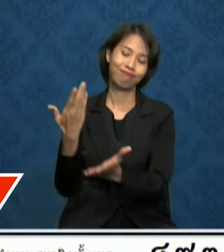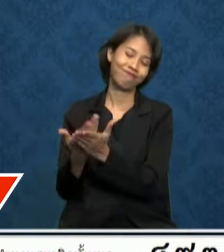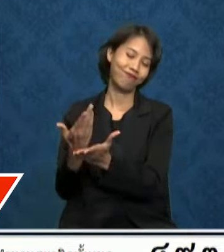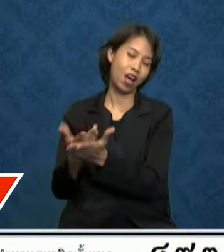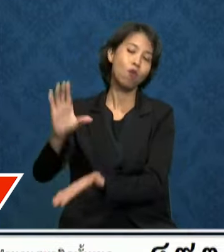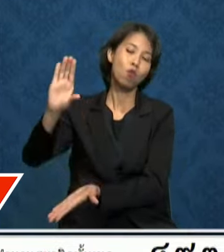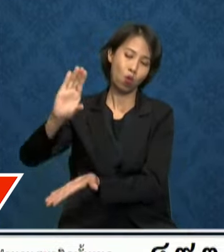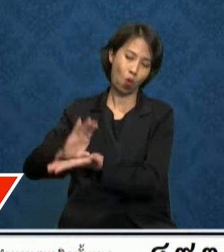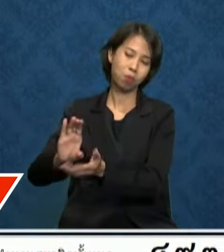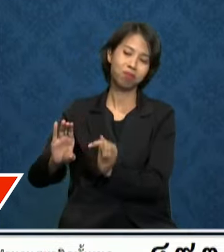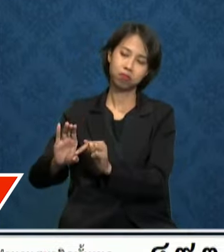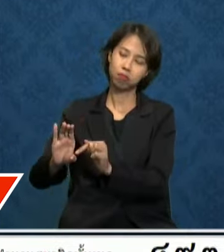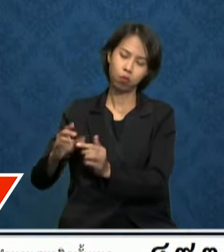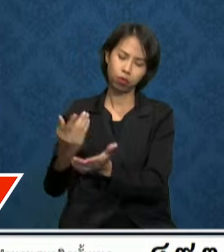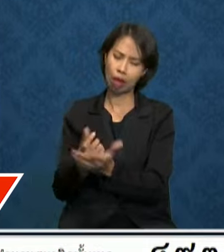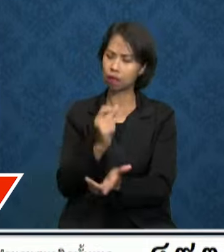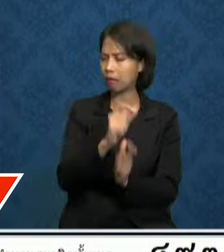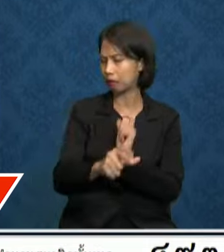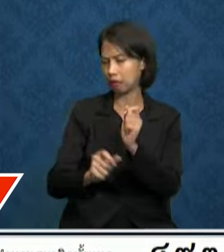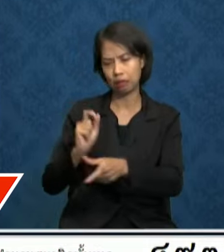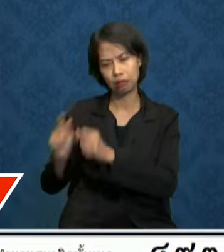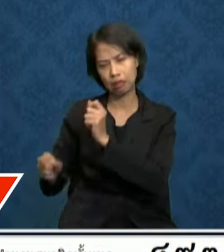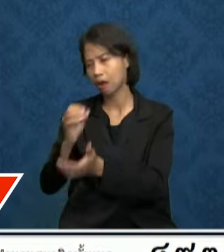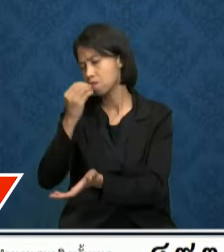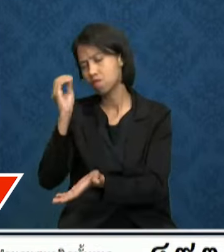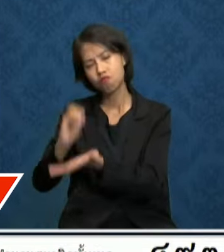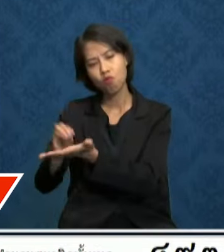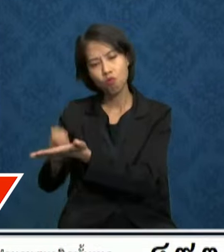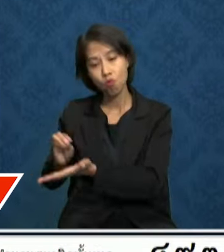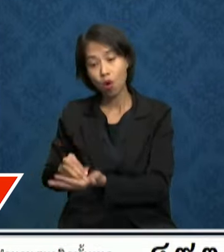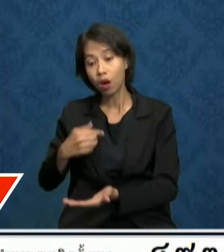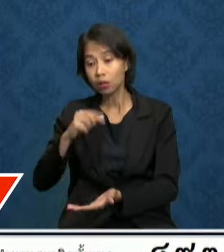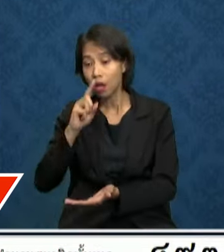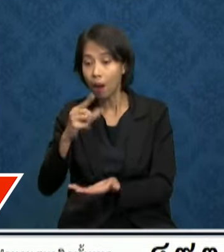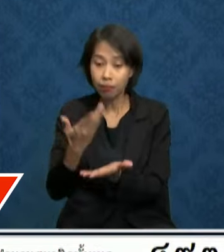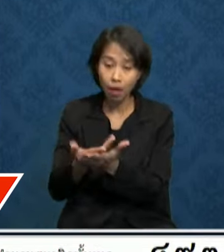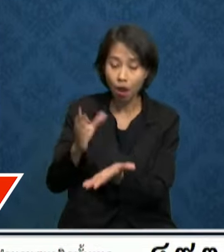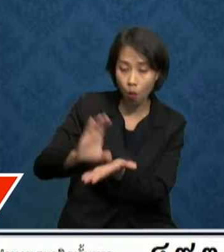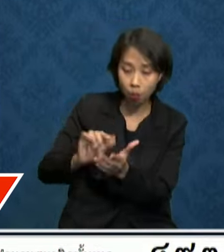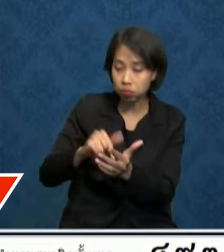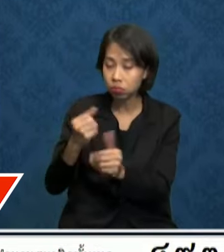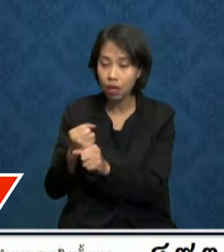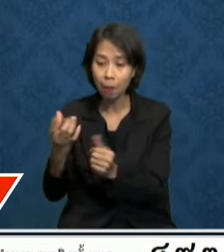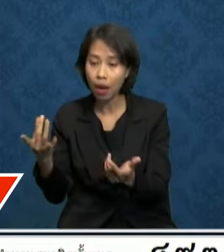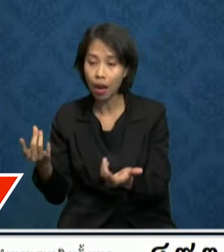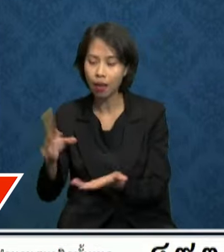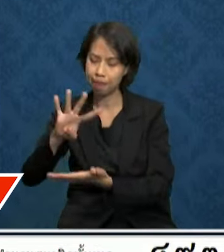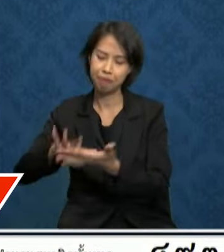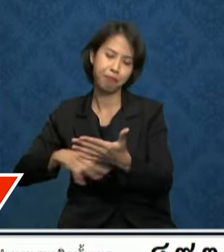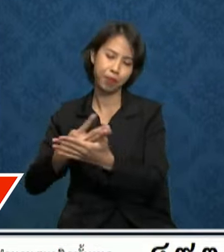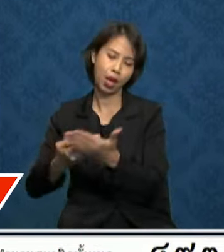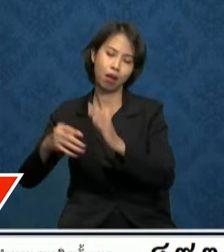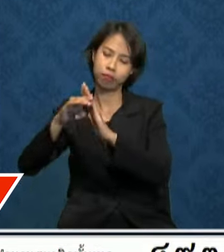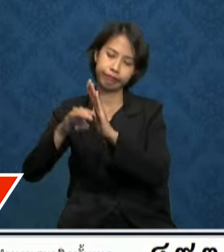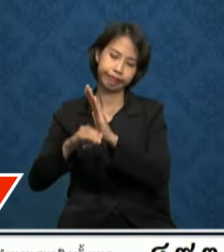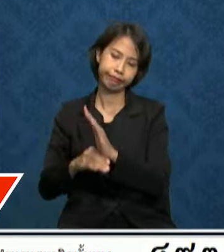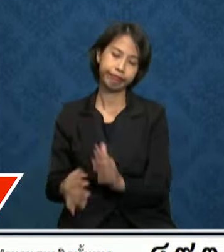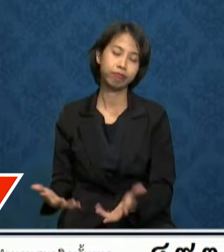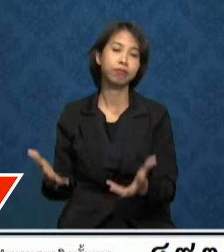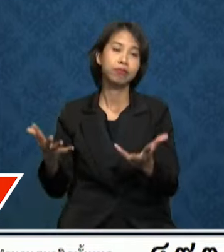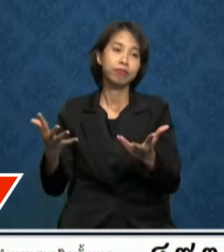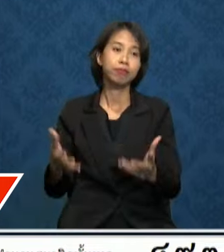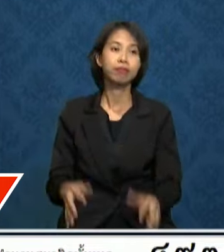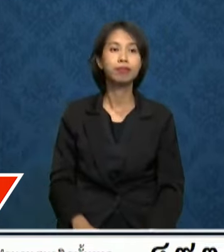ว่าทำไมมันถึงได้มีการใช้เงินที่สเปะสปะพอถามอะไรไปก็ไม่มีรู้ตอบไม่ได้ไม่มีแผนแล้วก็ไม่มีการควบคุมดูแลเพ